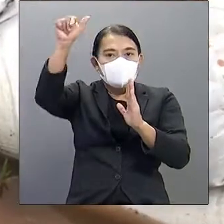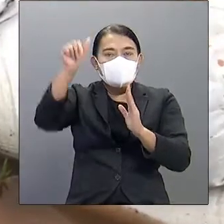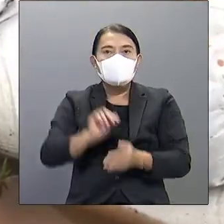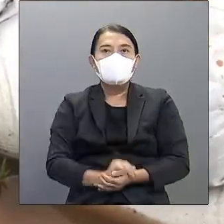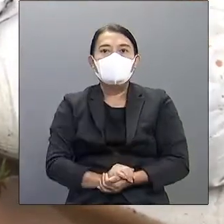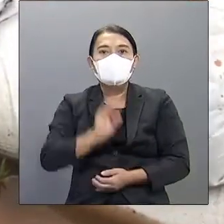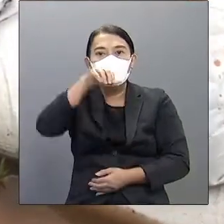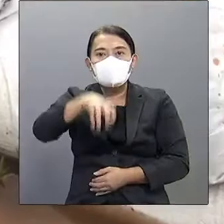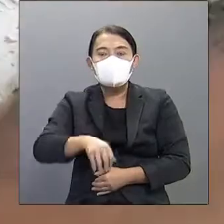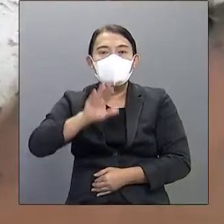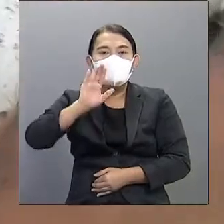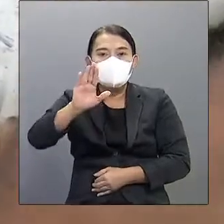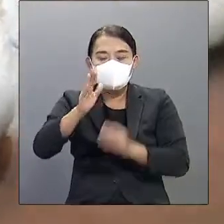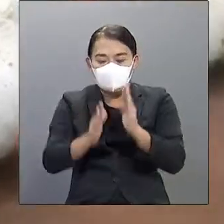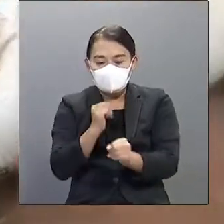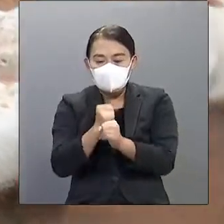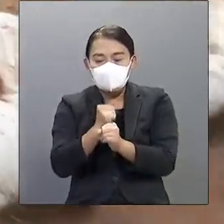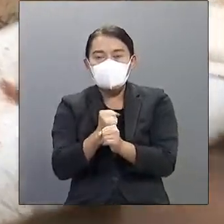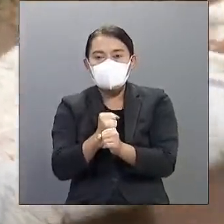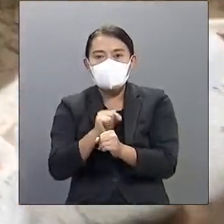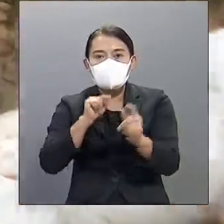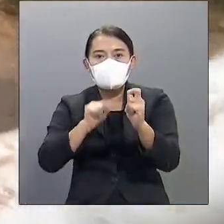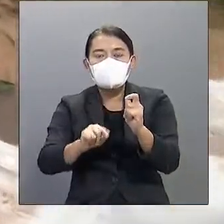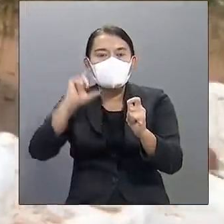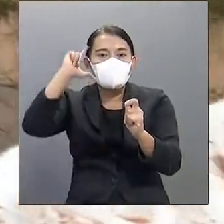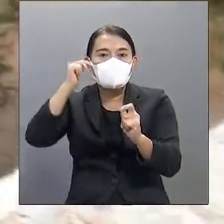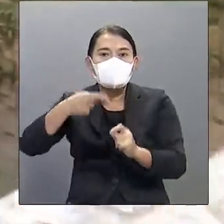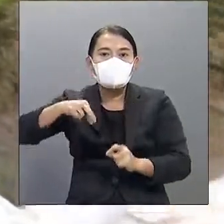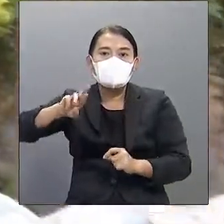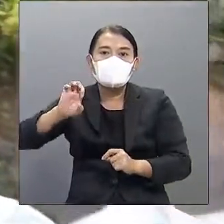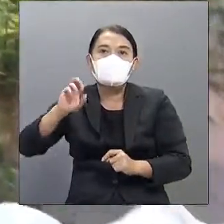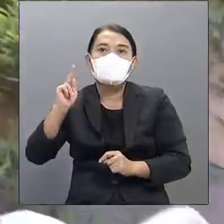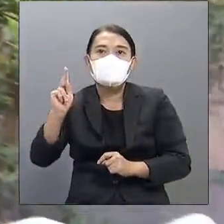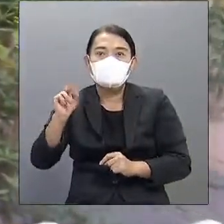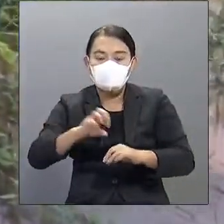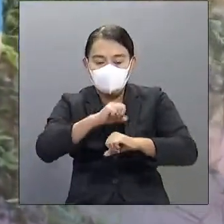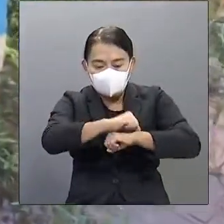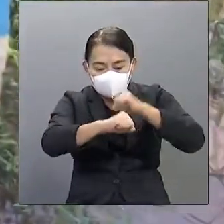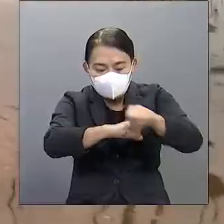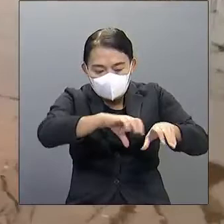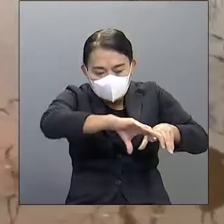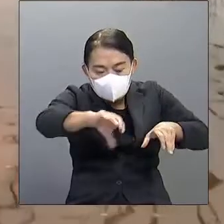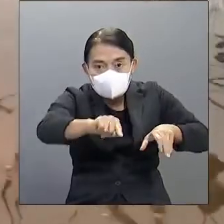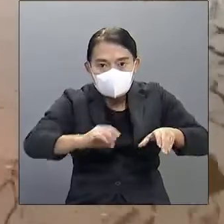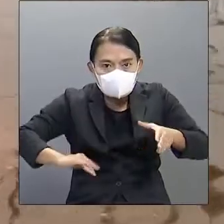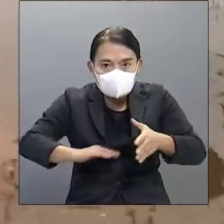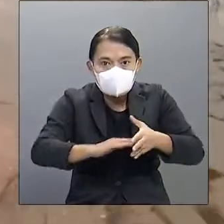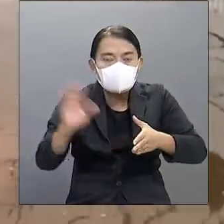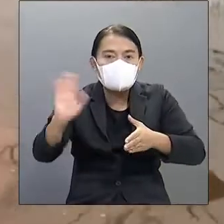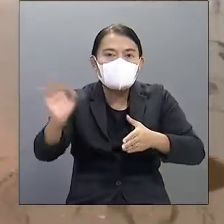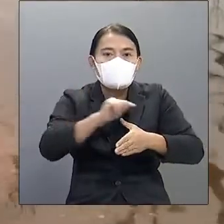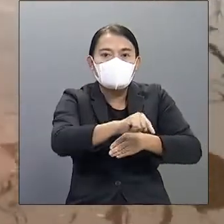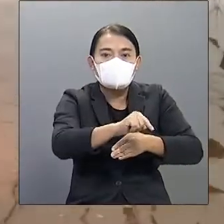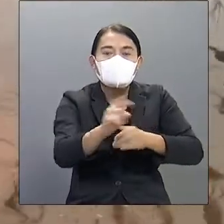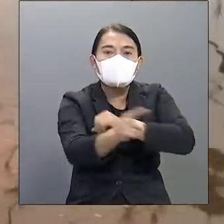เทศบาลตำบลแม่ปุและชาวบ้านวังผูในอำเภอแม่พริกเสริมแนวกระสอบทรายไม่ให้น้ำวังไหลเข้าท่วมนาข้าวอินทรีย์